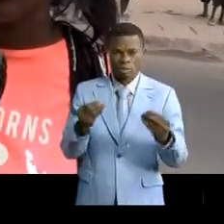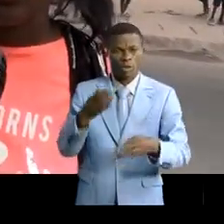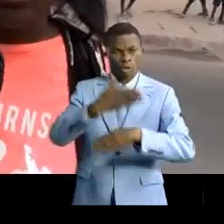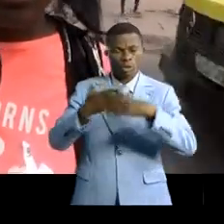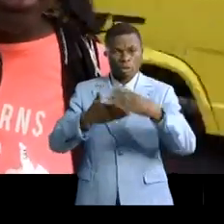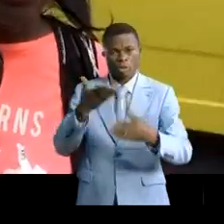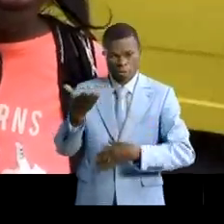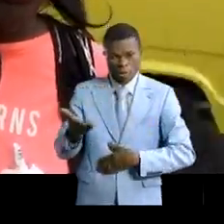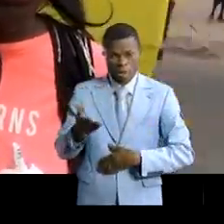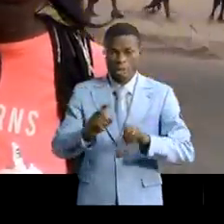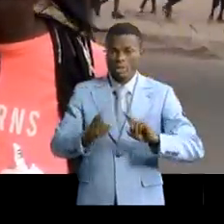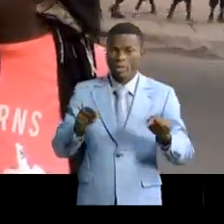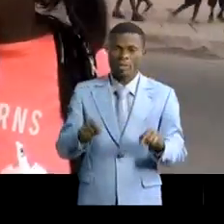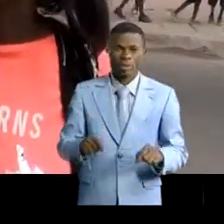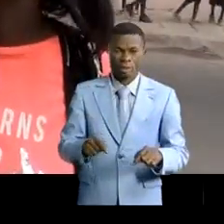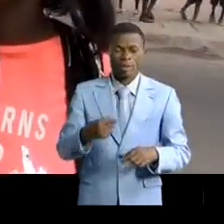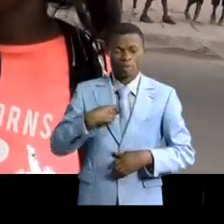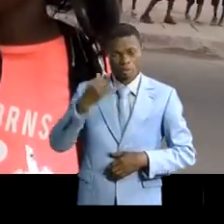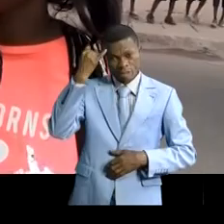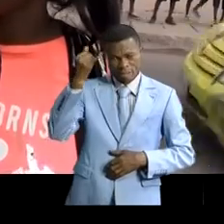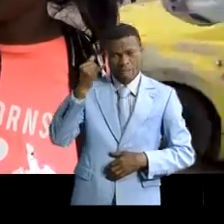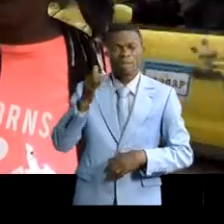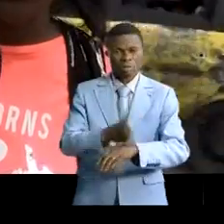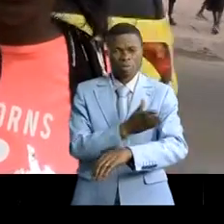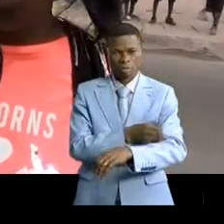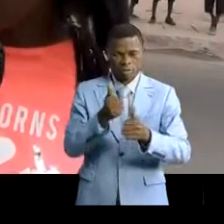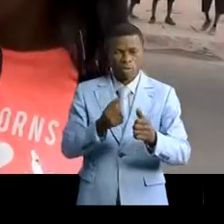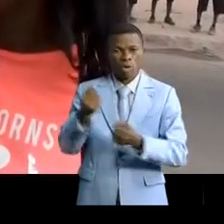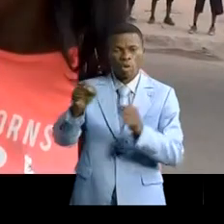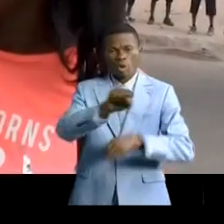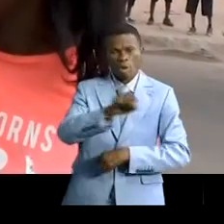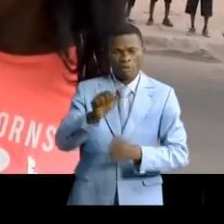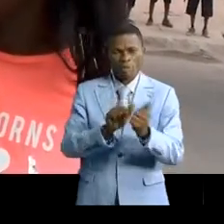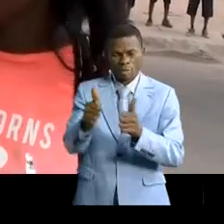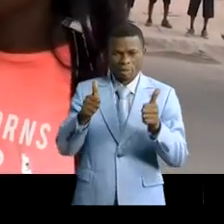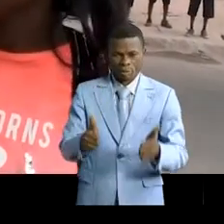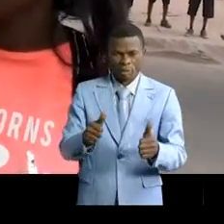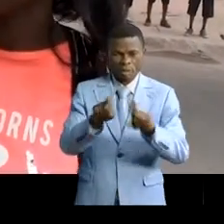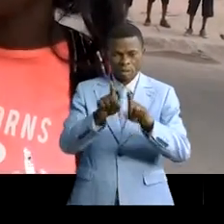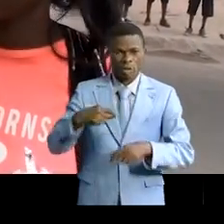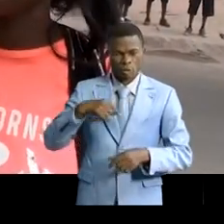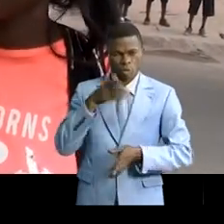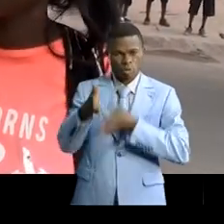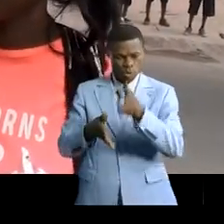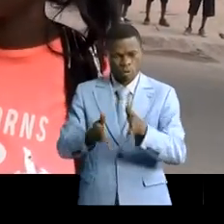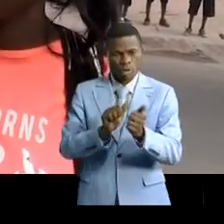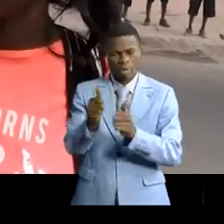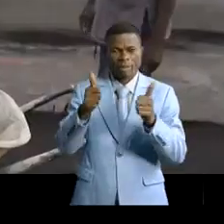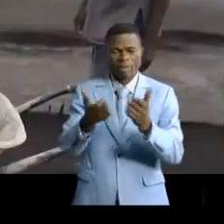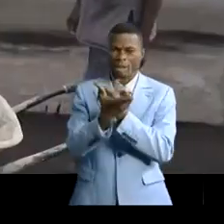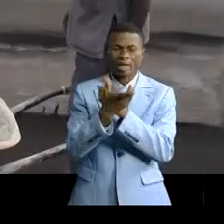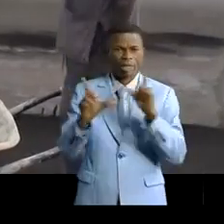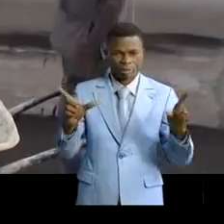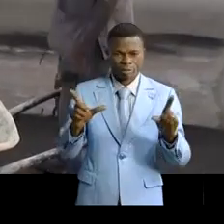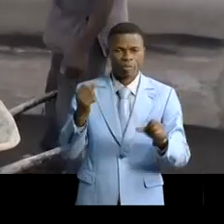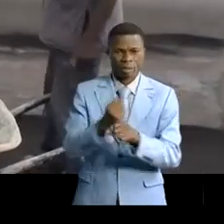constructions. Mais maintenant, je crois que ça ira mieux, les voitures pourront passer et nous aussi nous pourrons passer tranquillement.